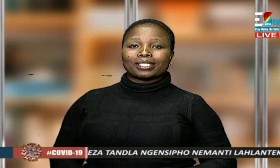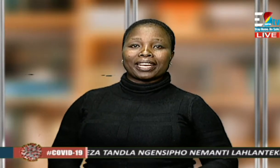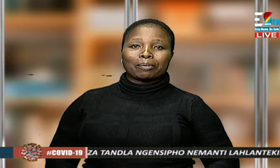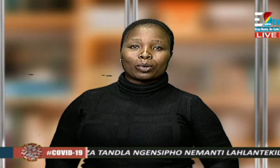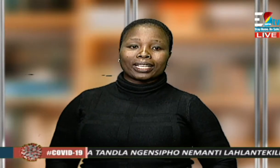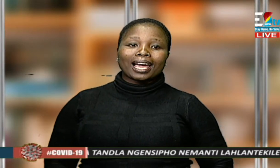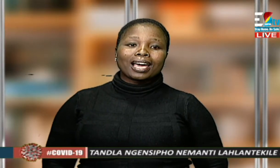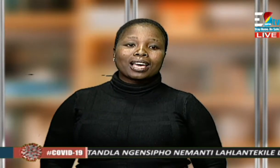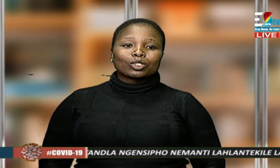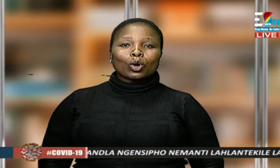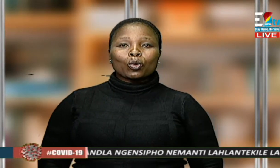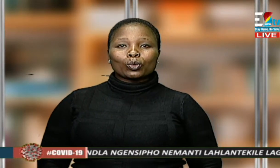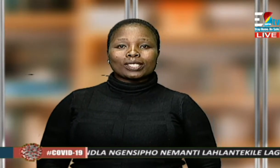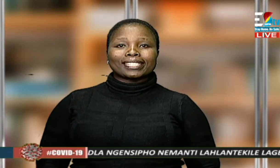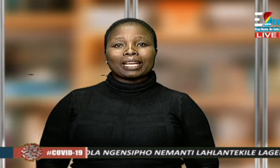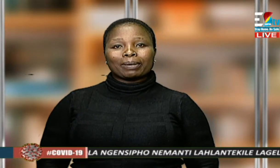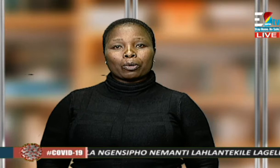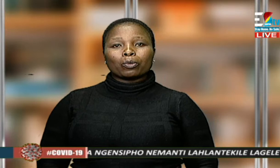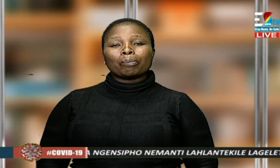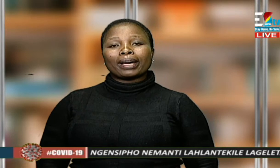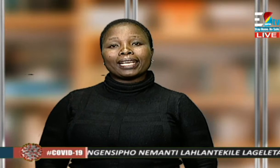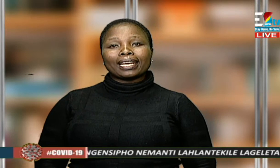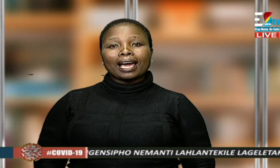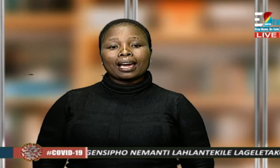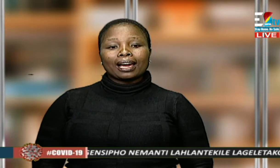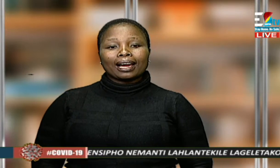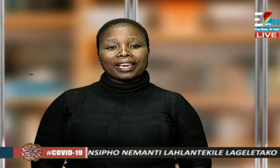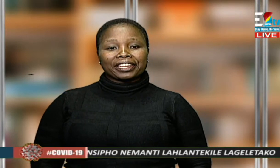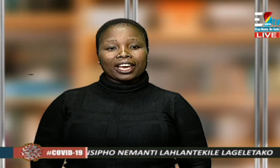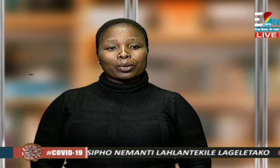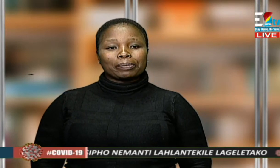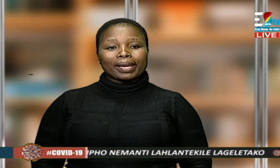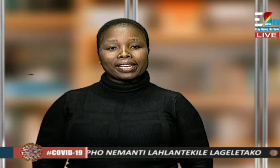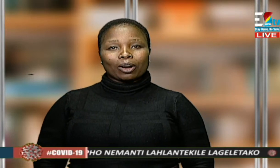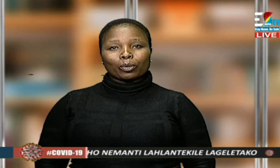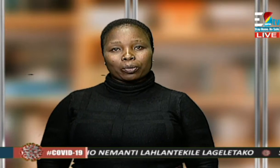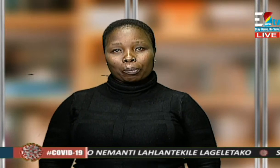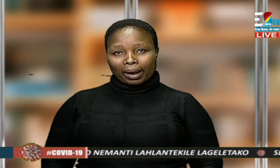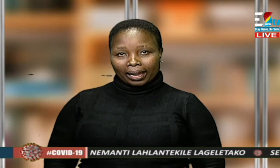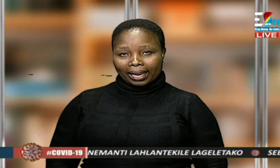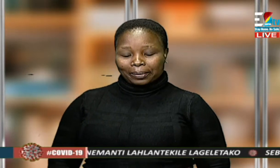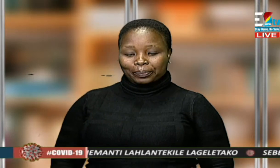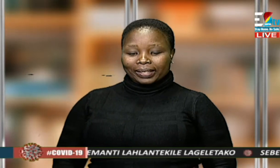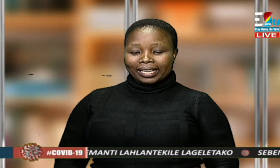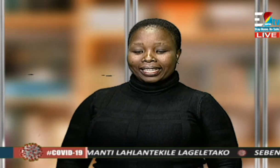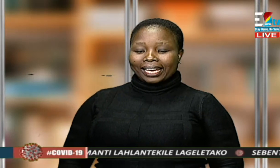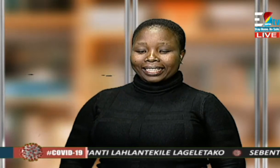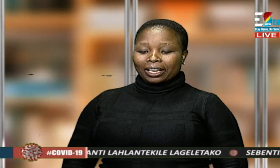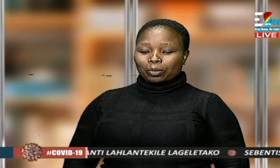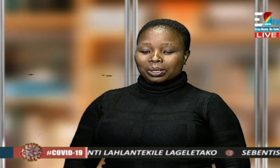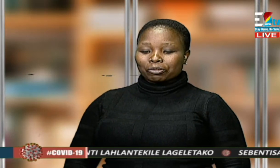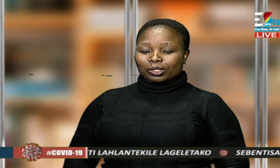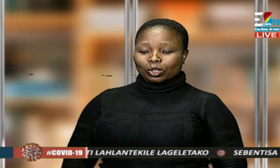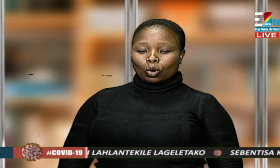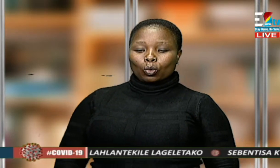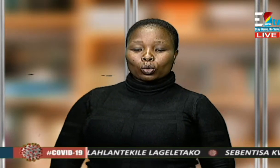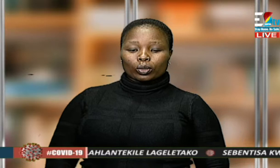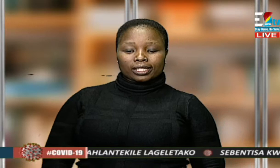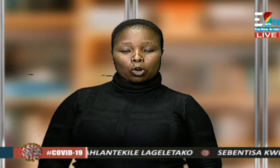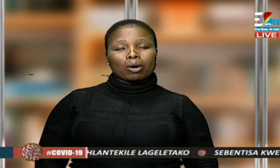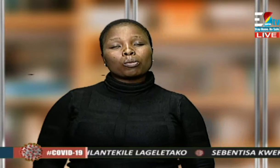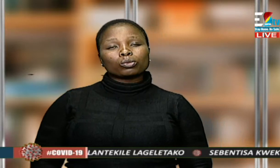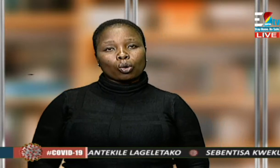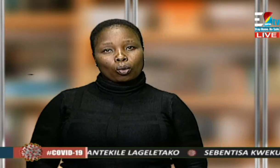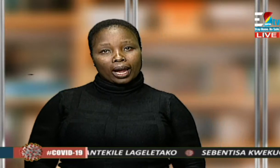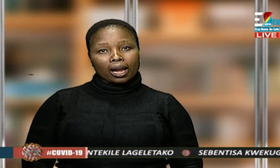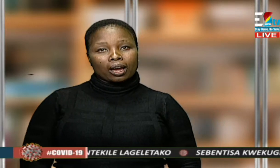sifundo sethu sanamuhla so ukulungisile phela kokubhalela kanye nayo ipheni yakho yekubhala. Ngiyacela ukuthi mfundzi lokho